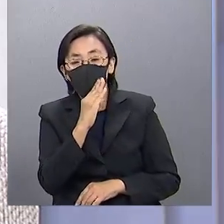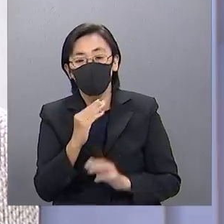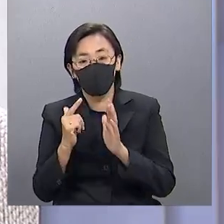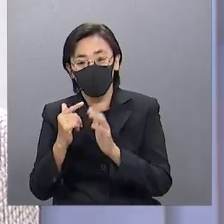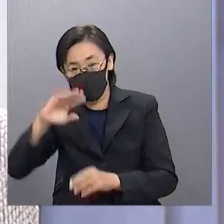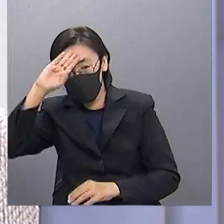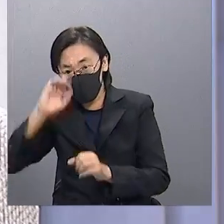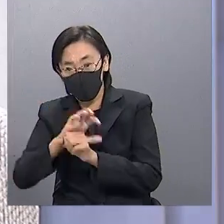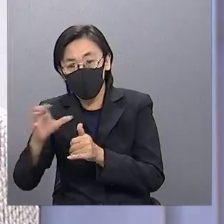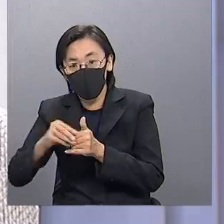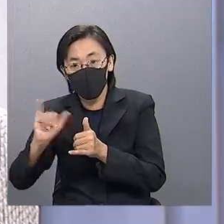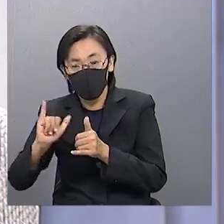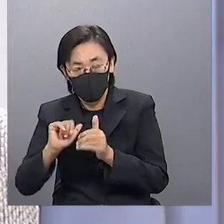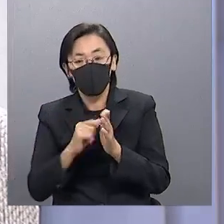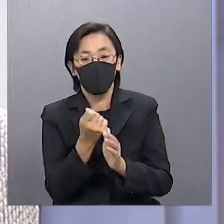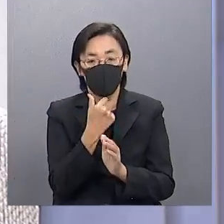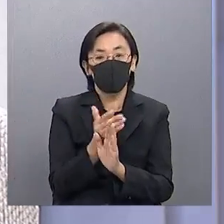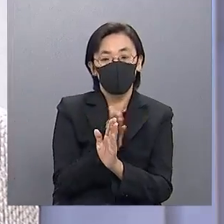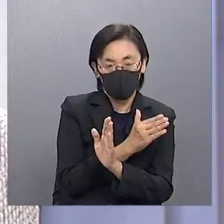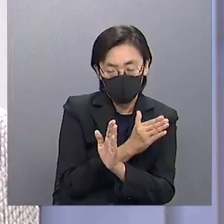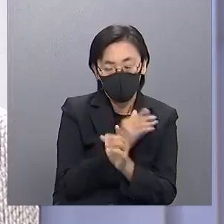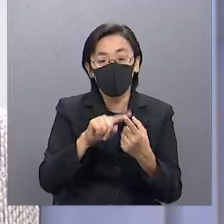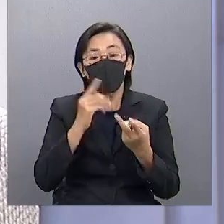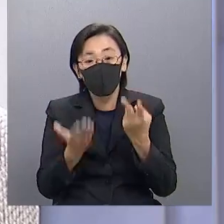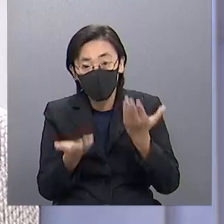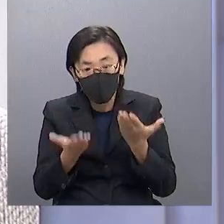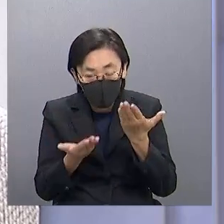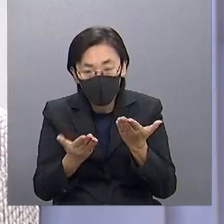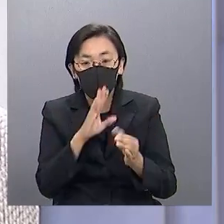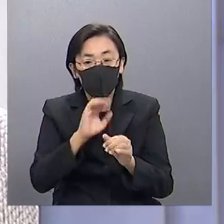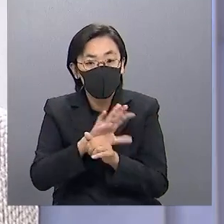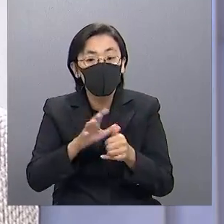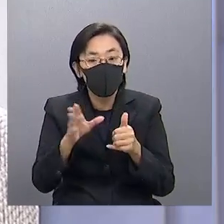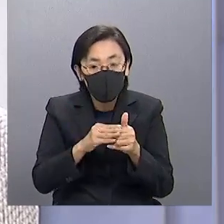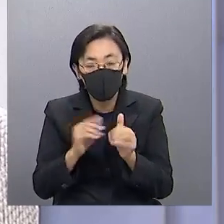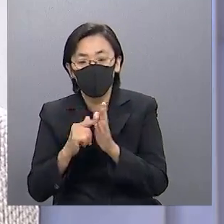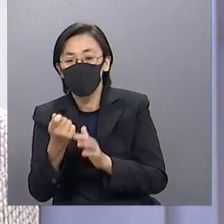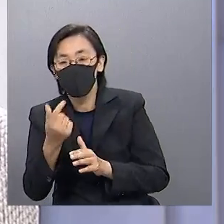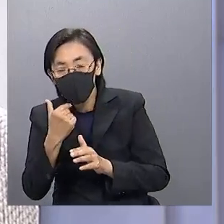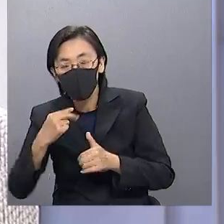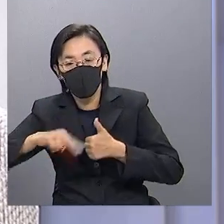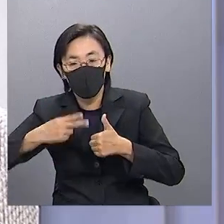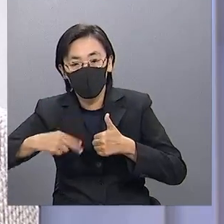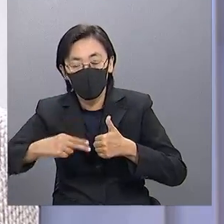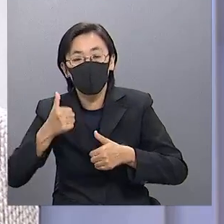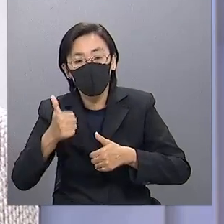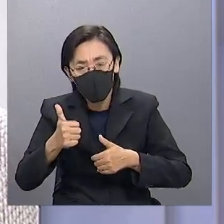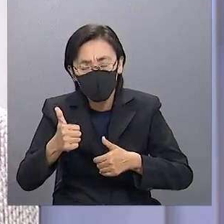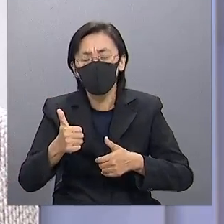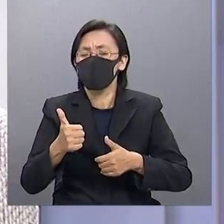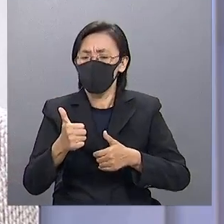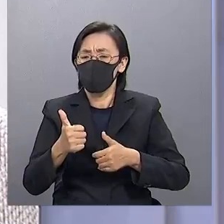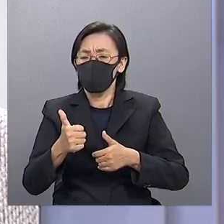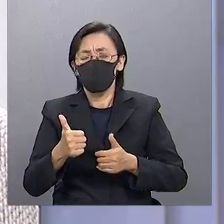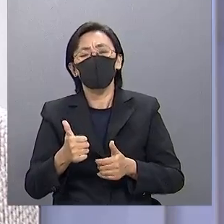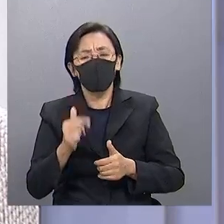ว่าปวยแล้วก็สามารถกินเพื่ทจะปัธาอาการหรอวารักษาได้เรื่องนี้แน่นอนว่าจะตองหากำตอบกนะ